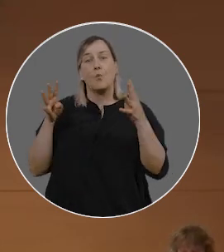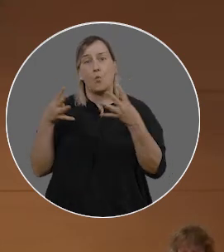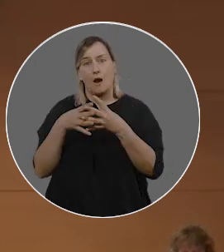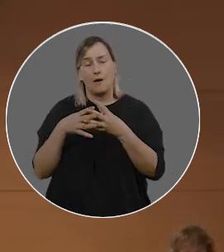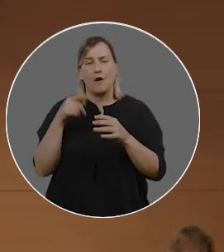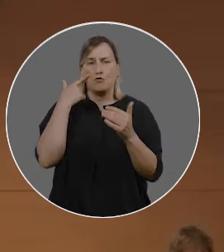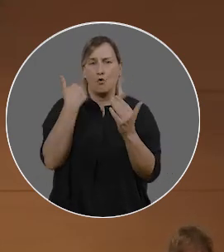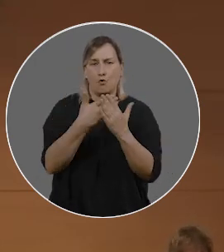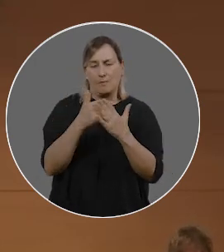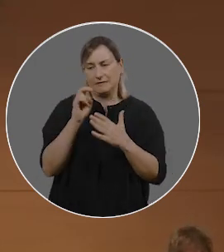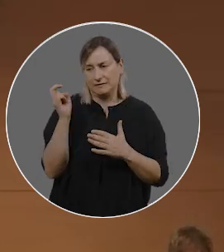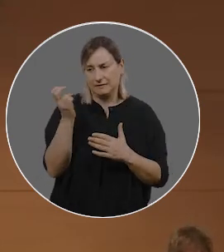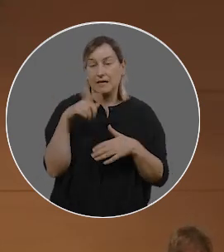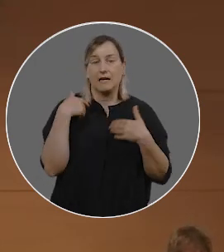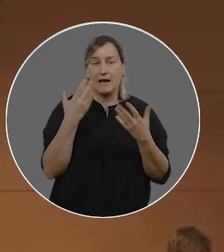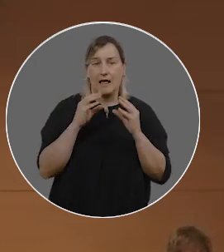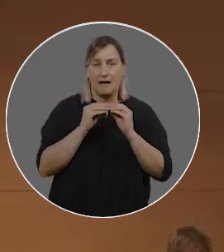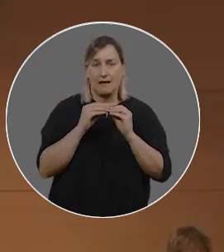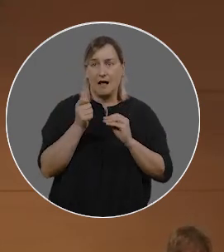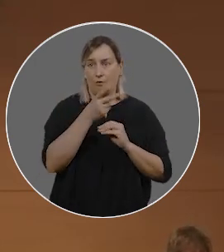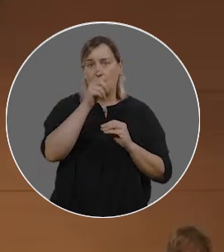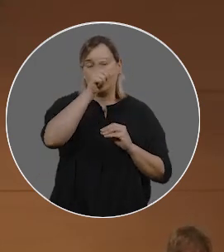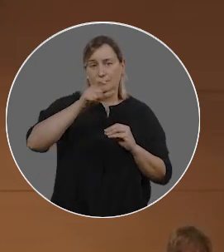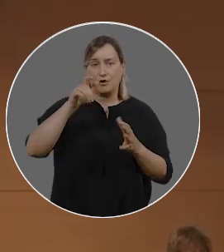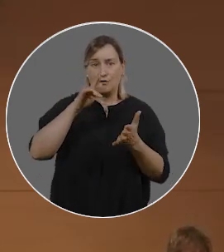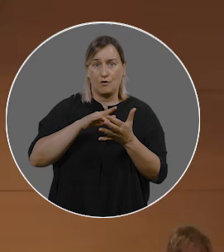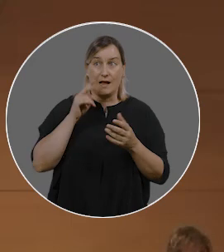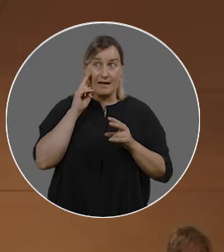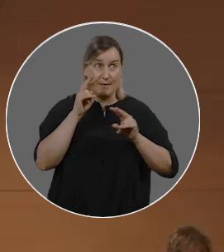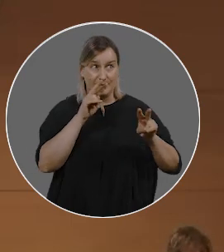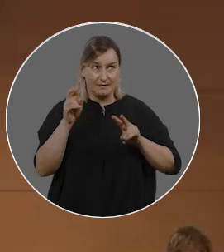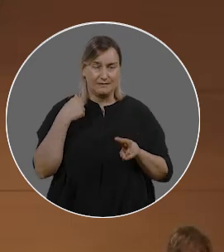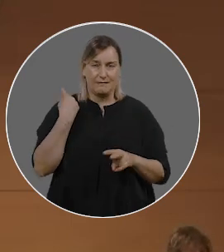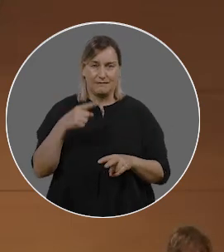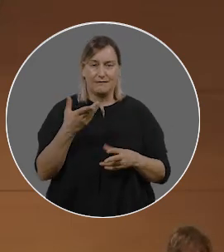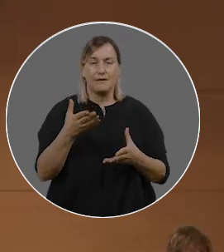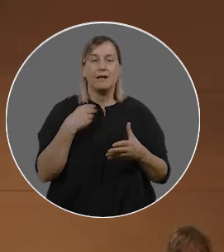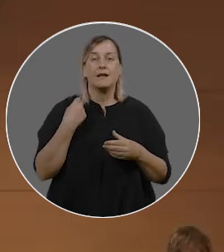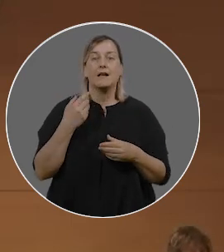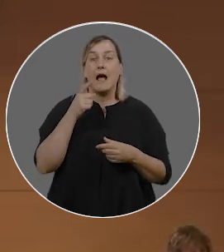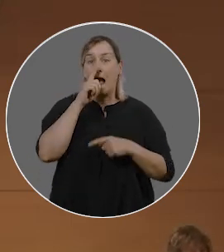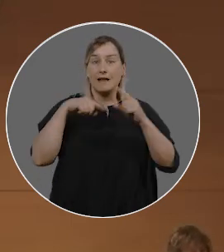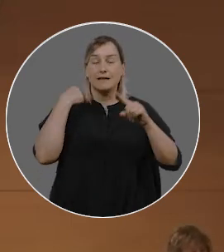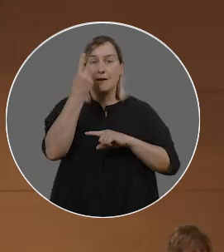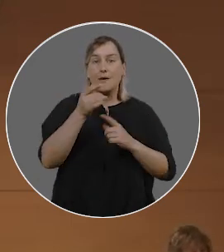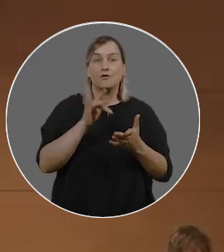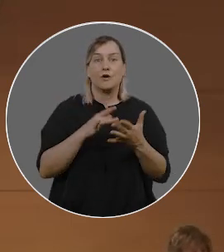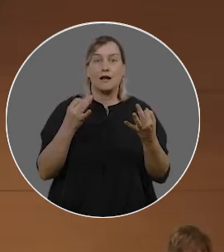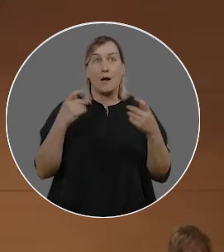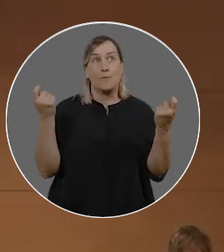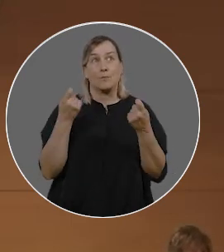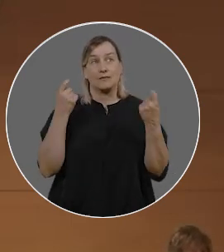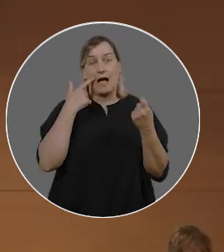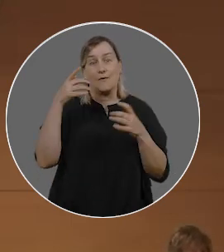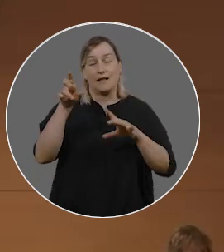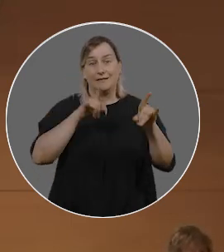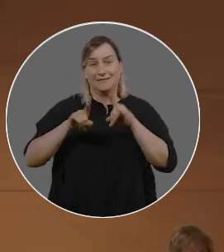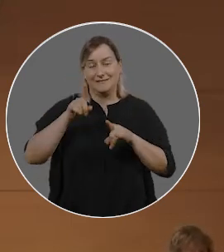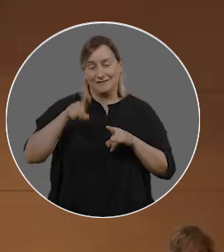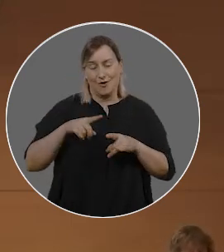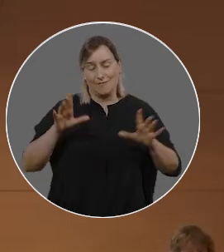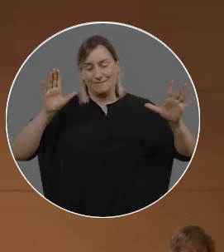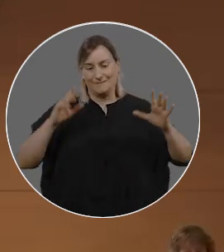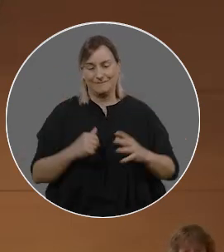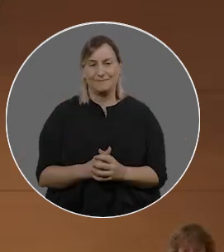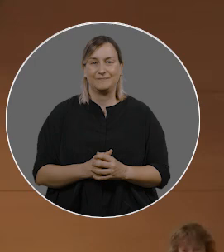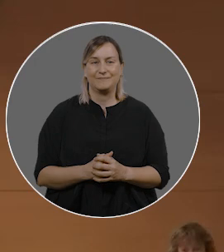d'accessibilitat web, documents, etc., que ara l'estan fent algunes de les persones que he vist per aquí. I què oferim l'any que ve? Moment publicitari, però a veure si us